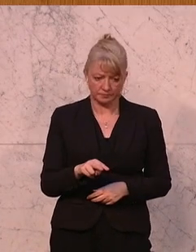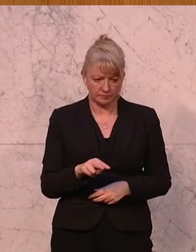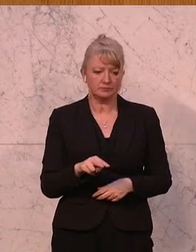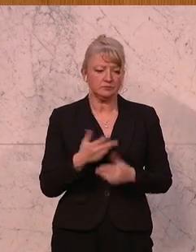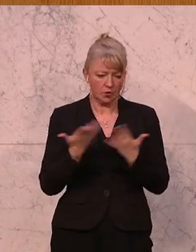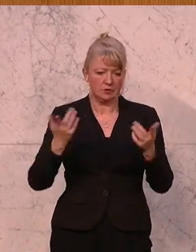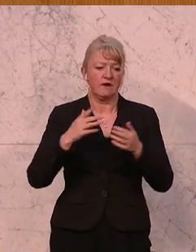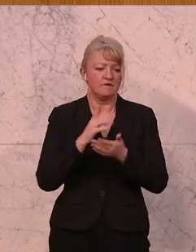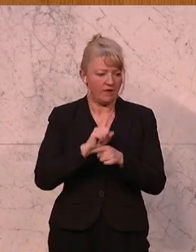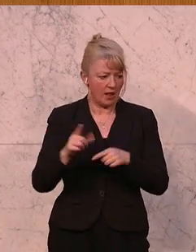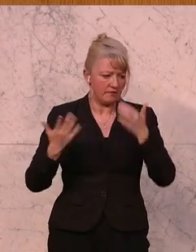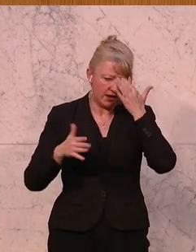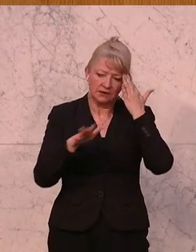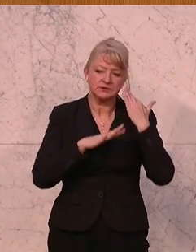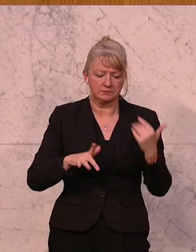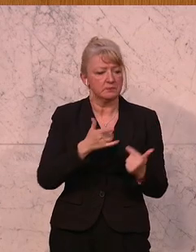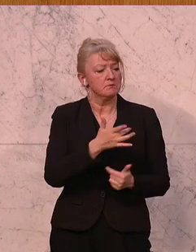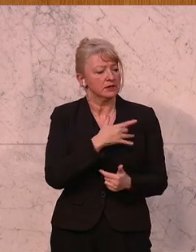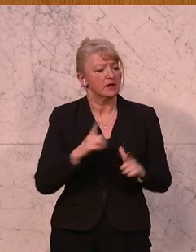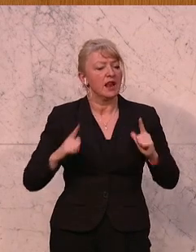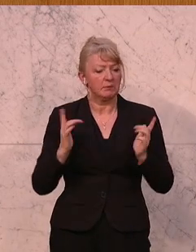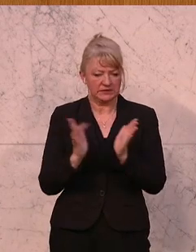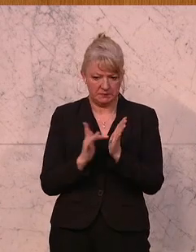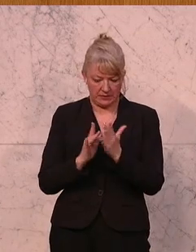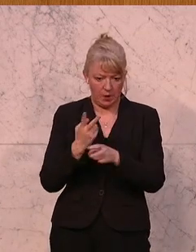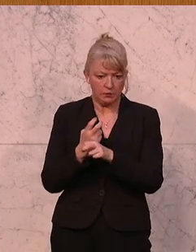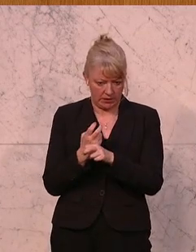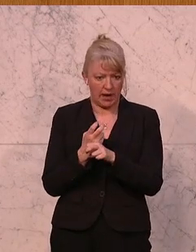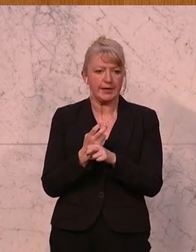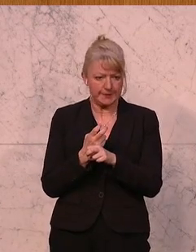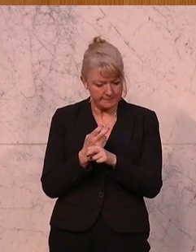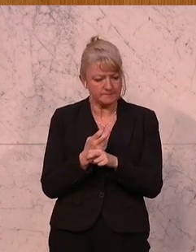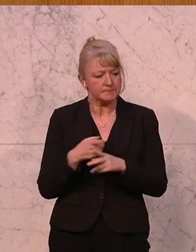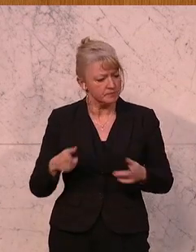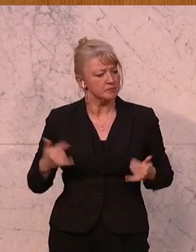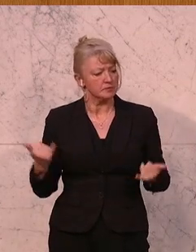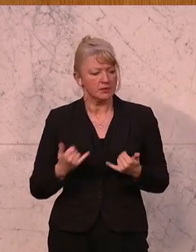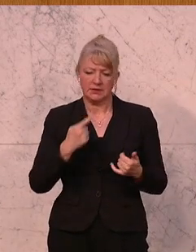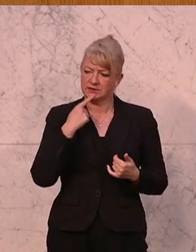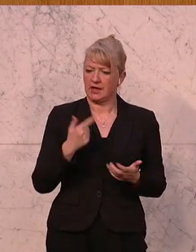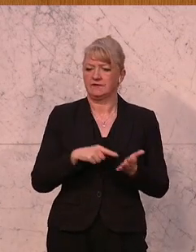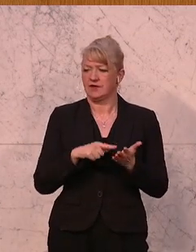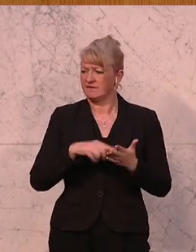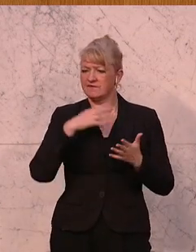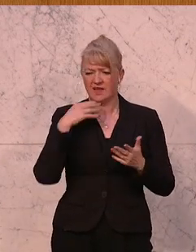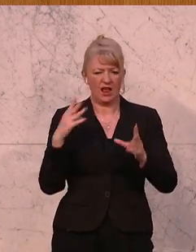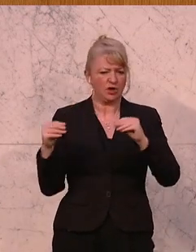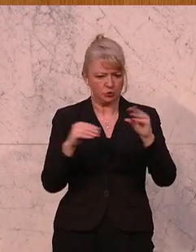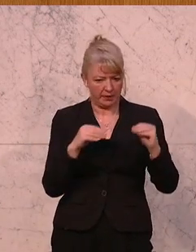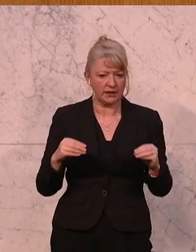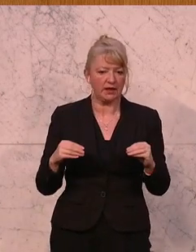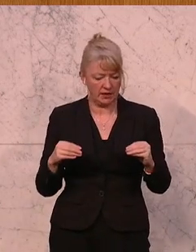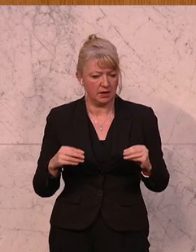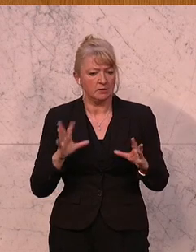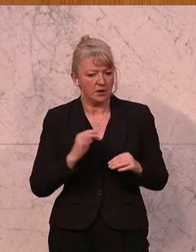Fehler, es passiert in einem Bereich, da betrifft es die Lebensmittel in Österreich. Da haben wir uns immer wieder hingestellt, auch auf Basis vieler, vieler Gespräche, nicht nur mit